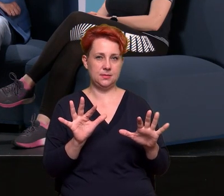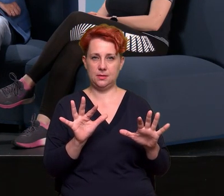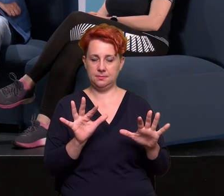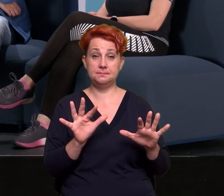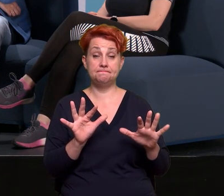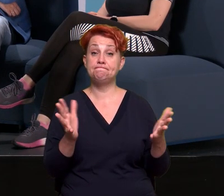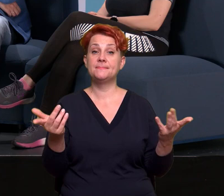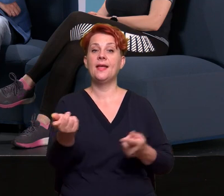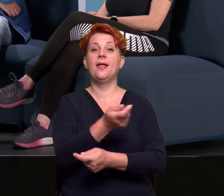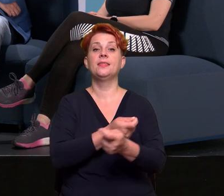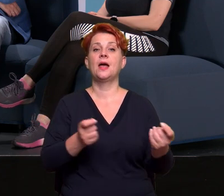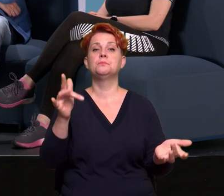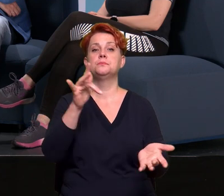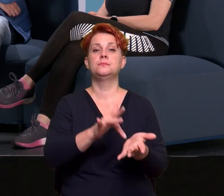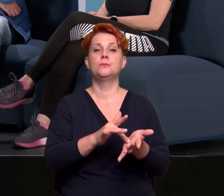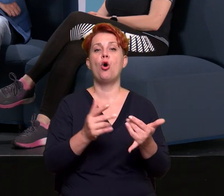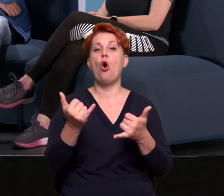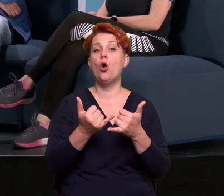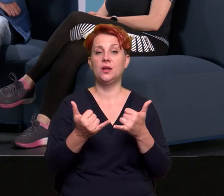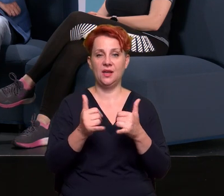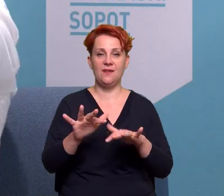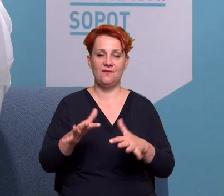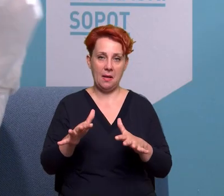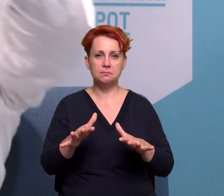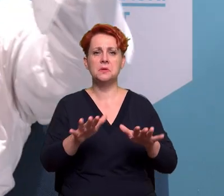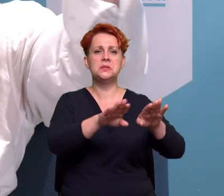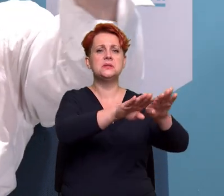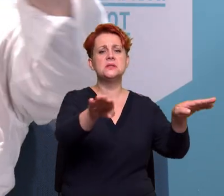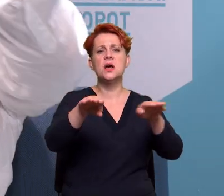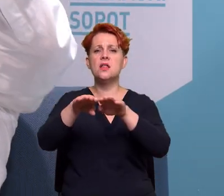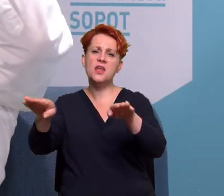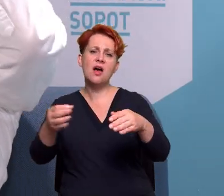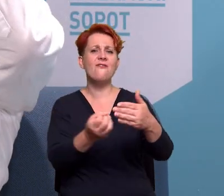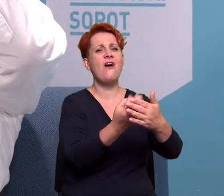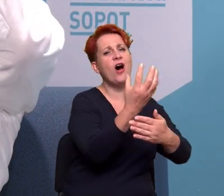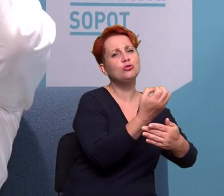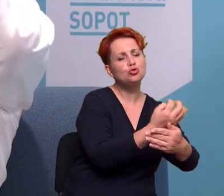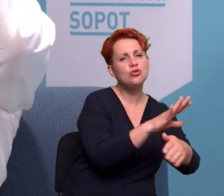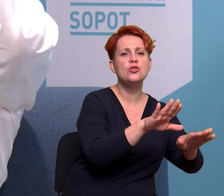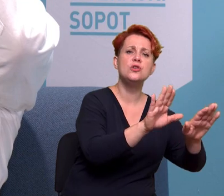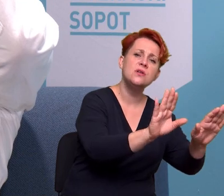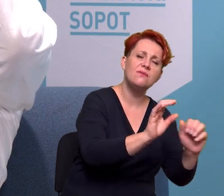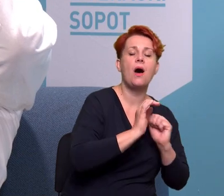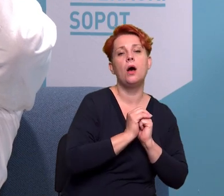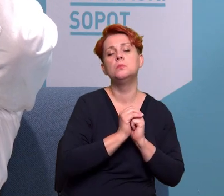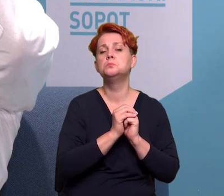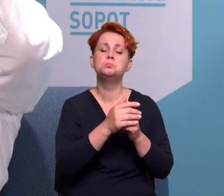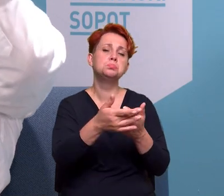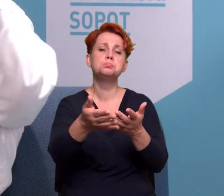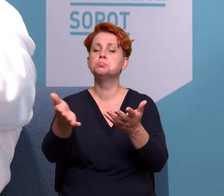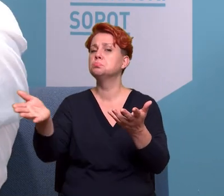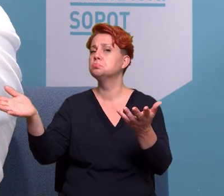Na targowisku w Oliwie między straganami z warzywami były